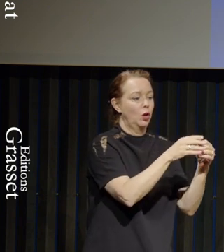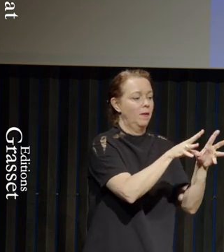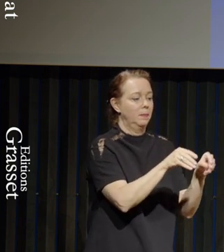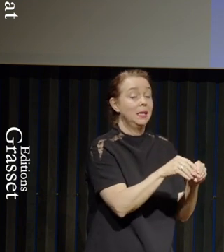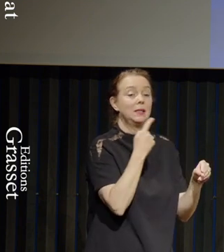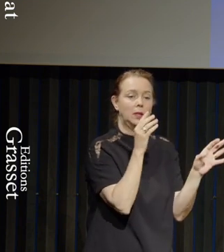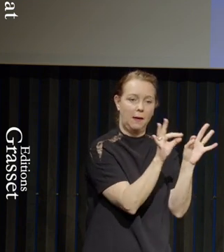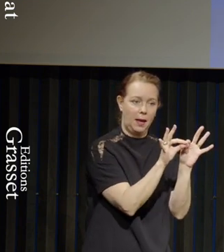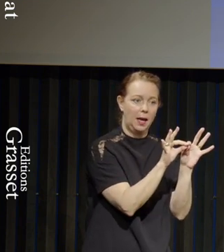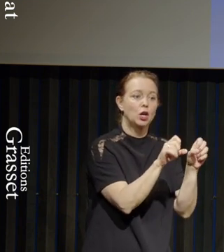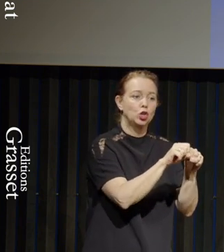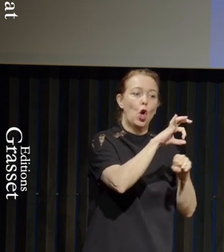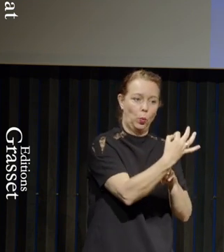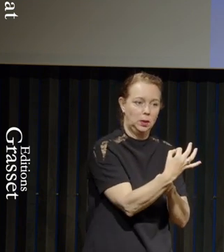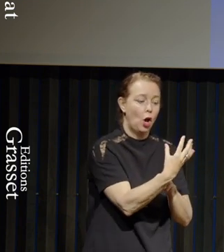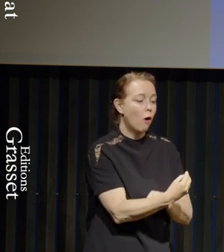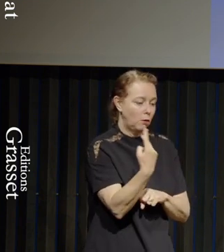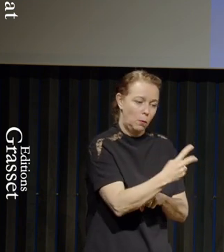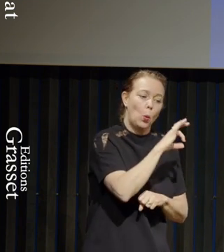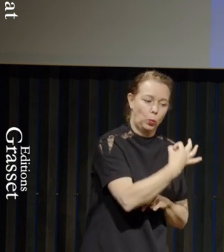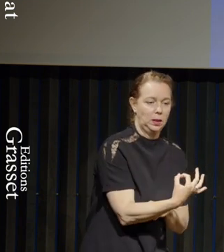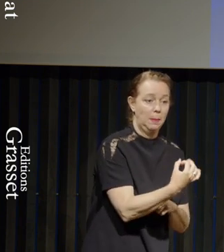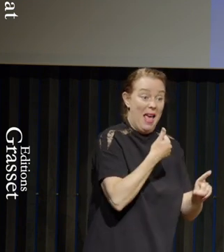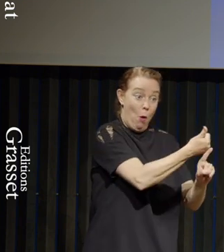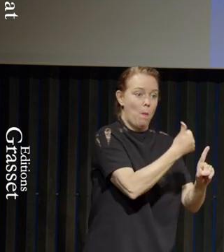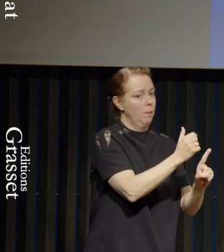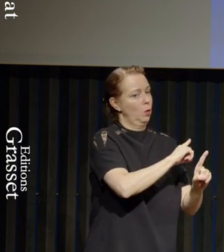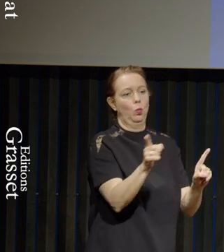frères, leurs sœurs, leurs parents, leurs enfants. Et donc,